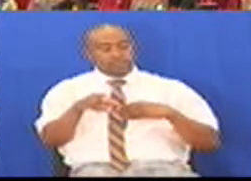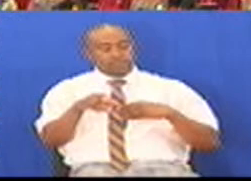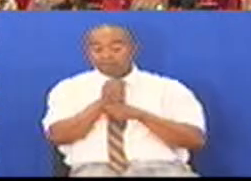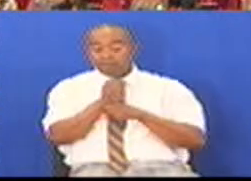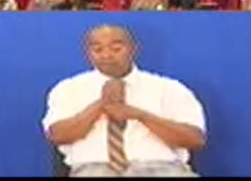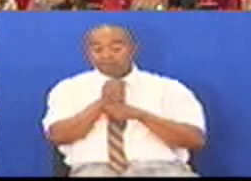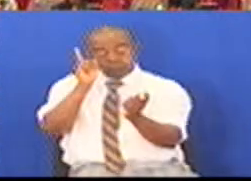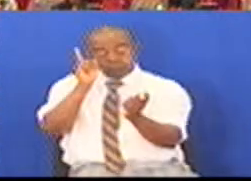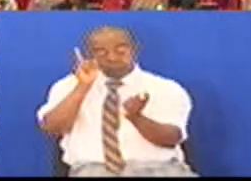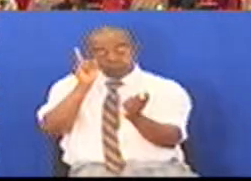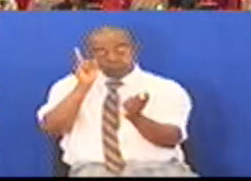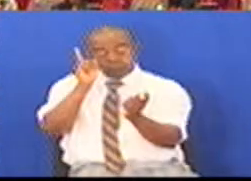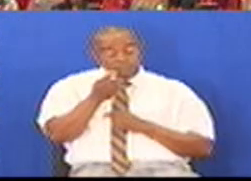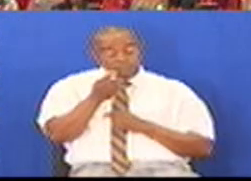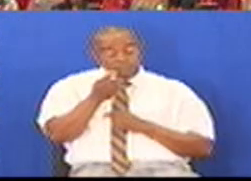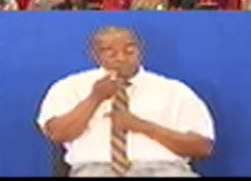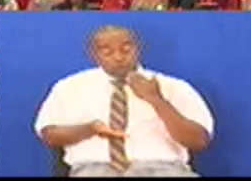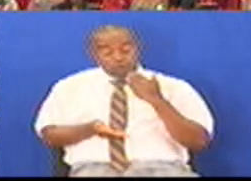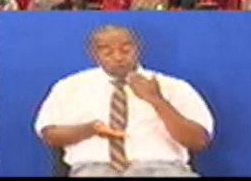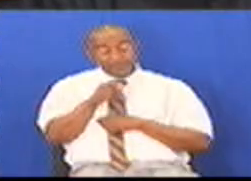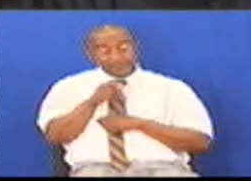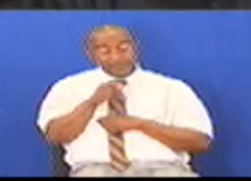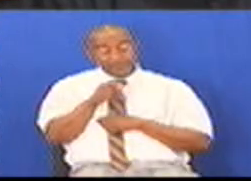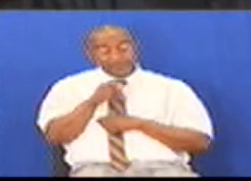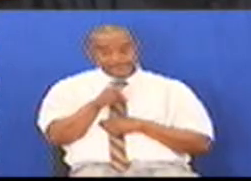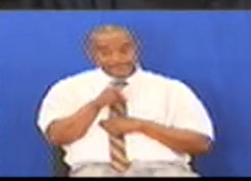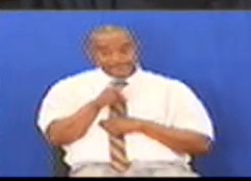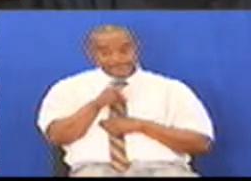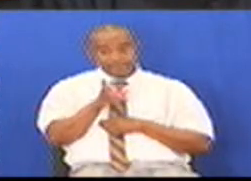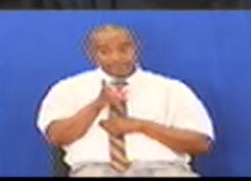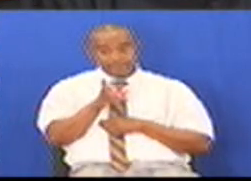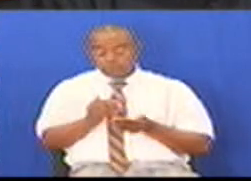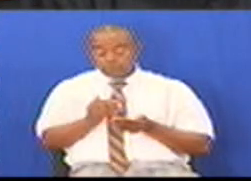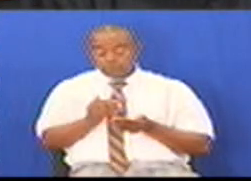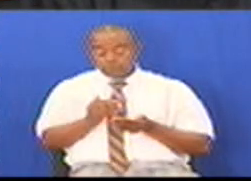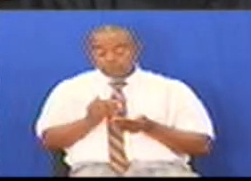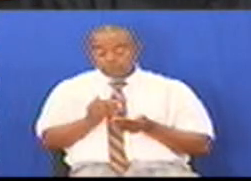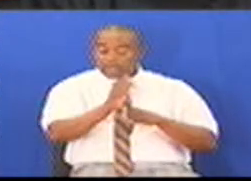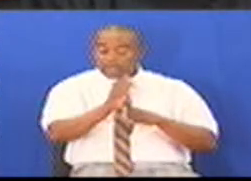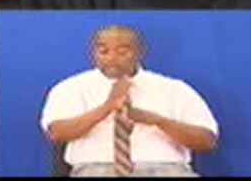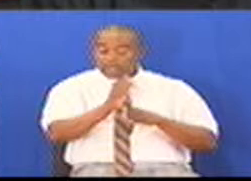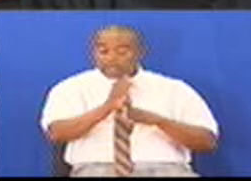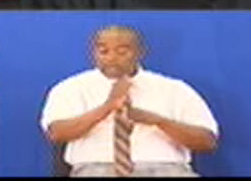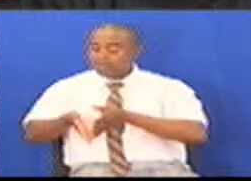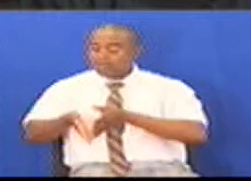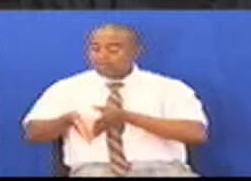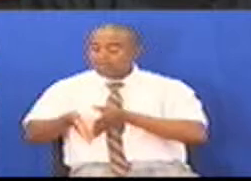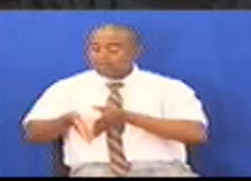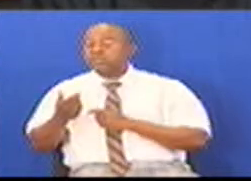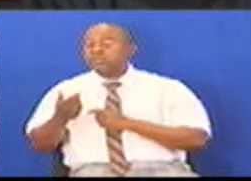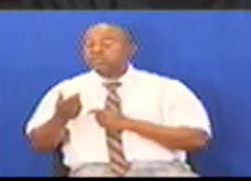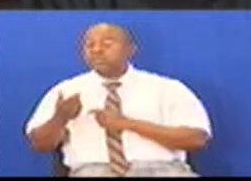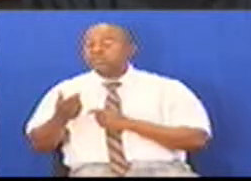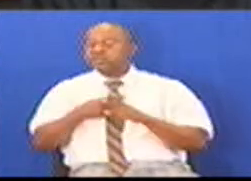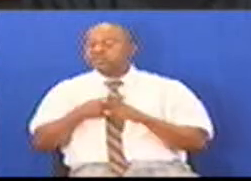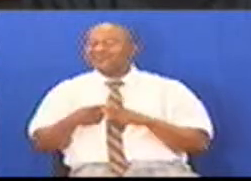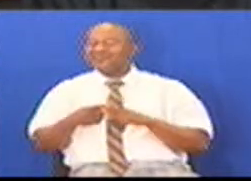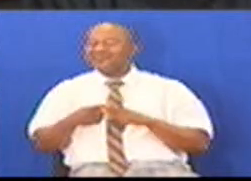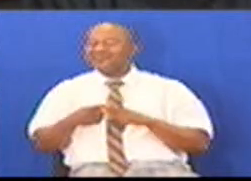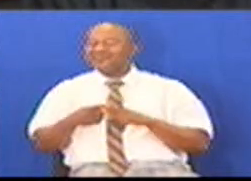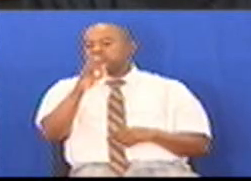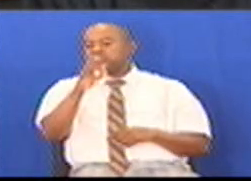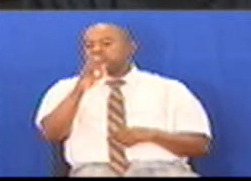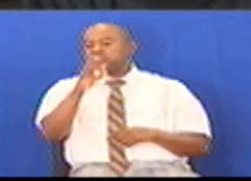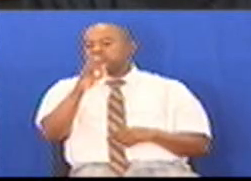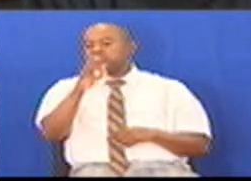kwamba kiwango cha fedha kilichokuwa kinahitajika kurejesha miundombinu ya barabara ni shilingi bilioni